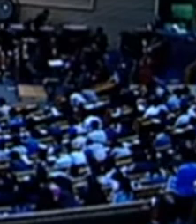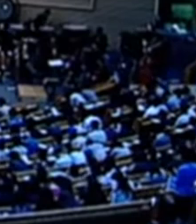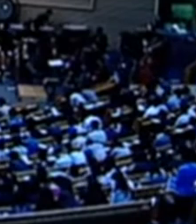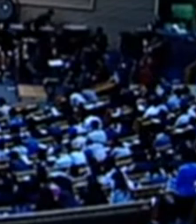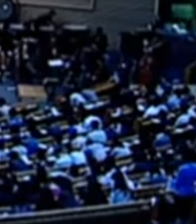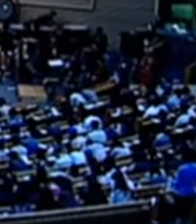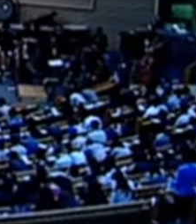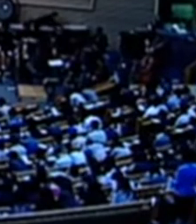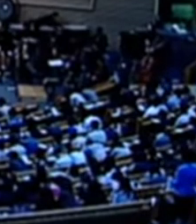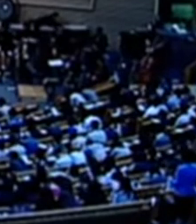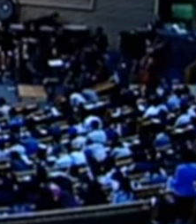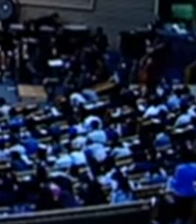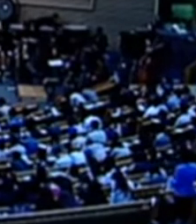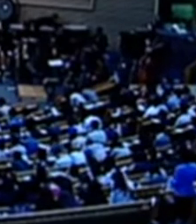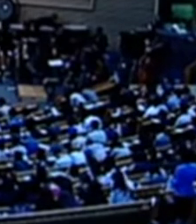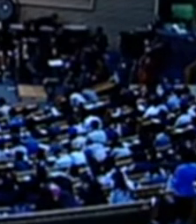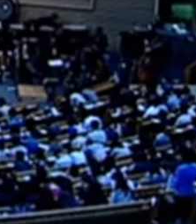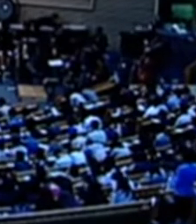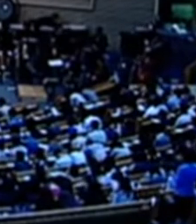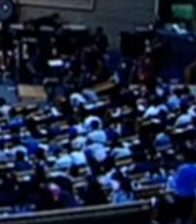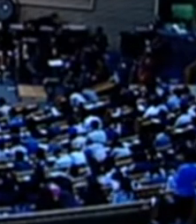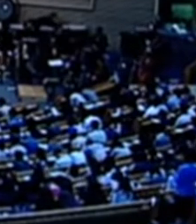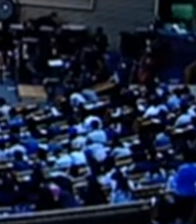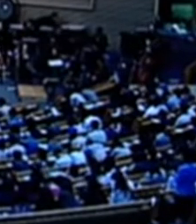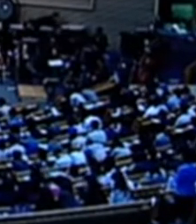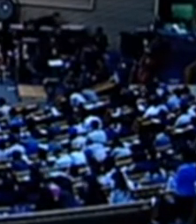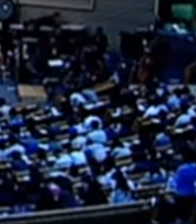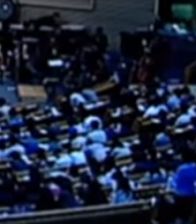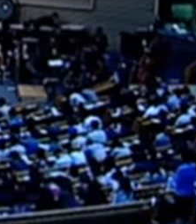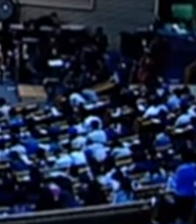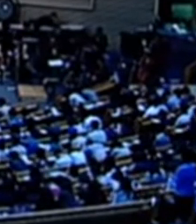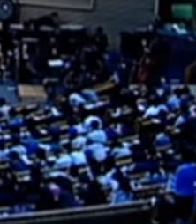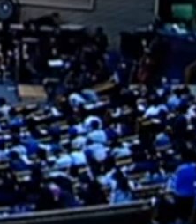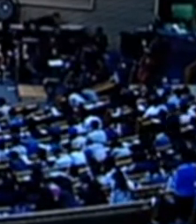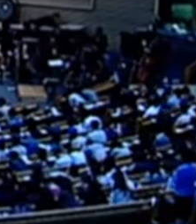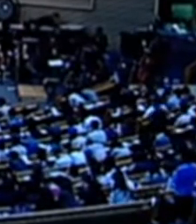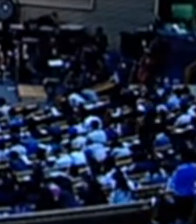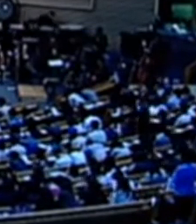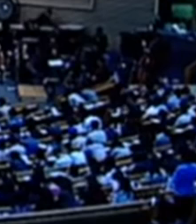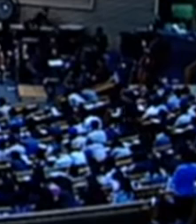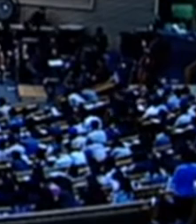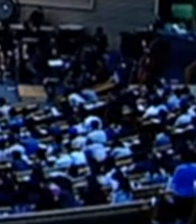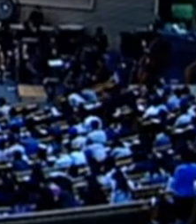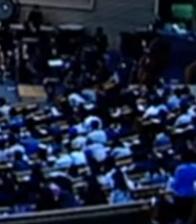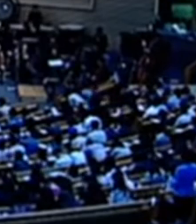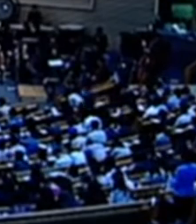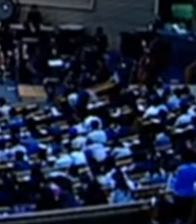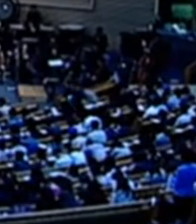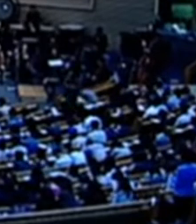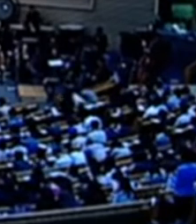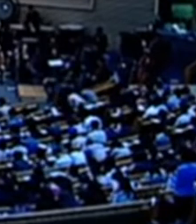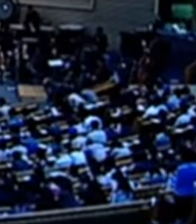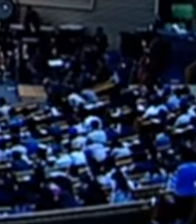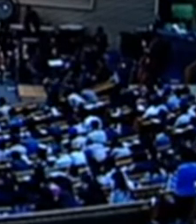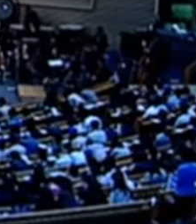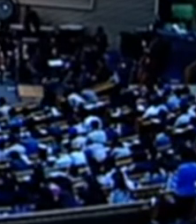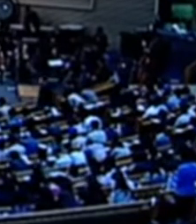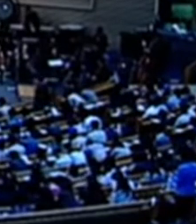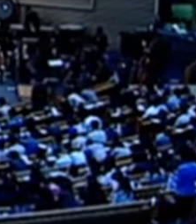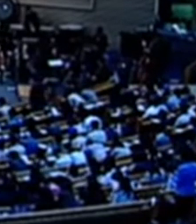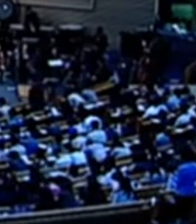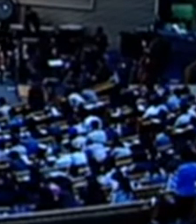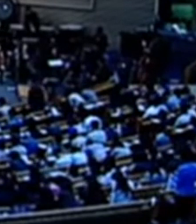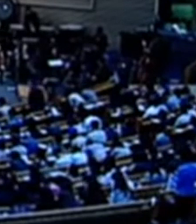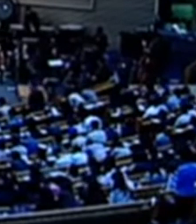은혜를 회복하고, 하나님 마음이 하나님 회복되고, 하나님 기도의 능력을 회복할 수 있게 되기를 원합니다. 하나님, 우리가